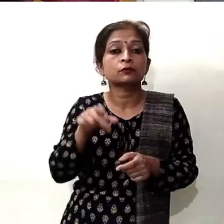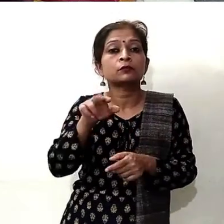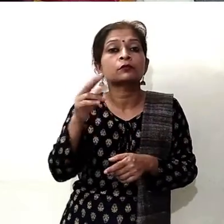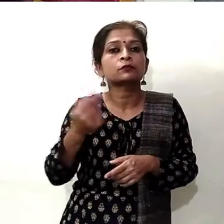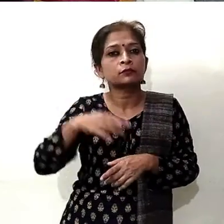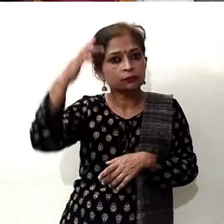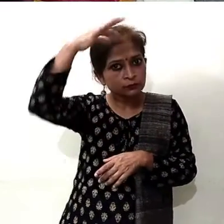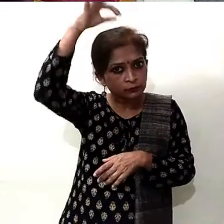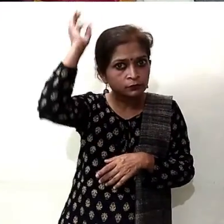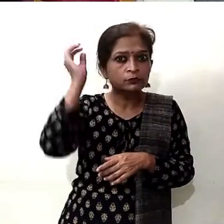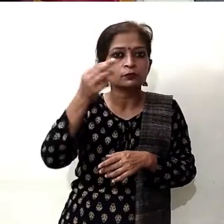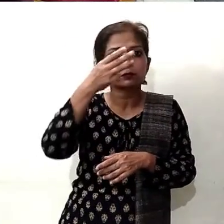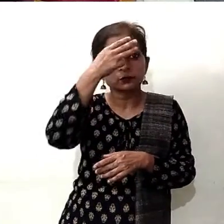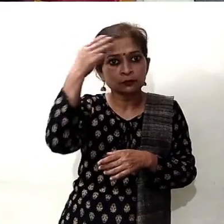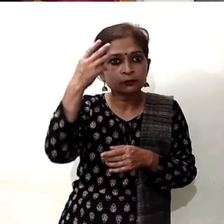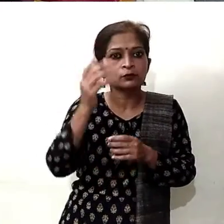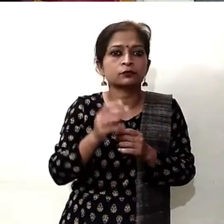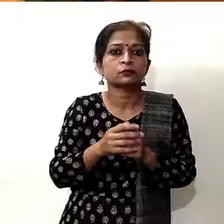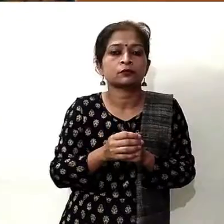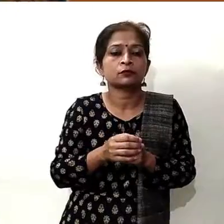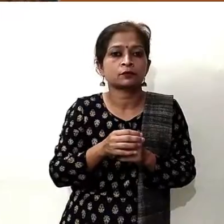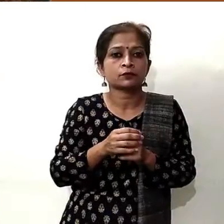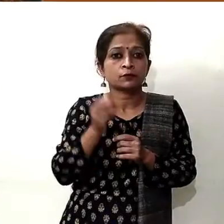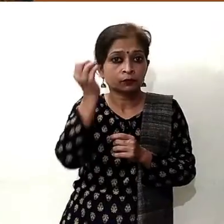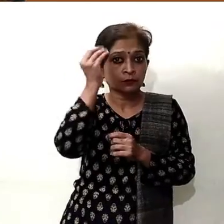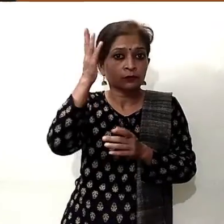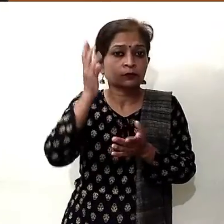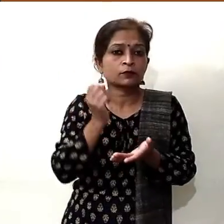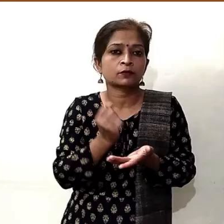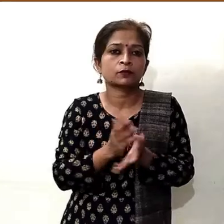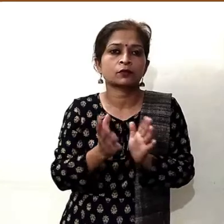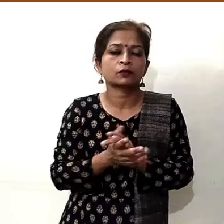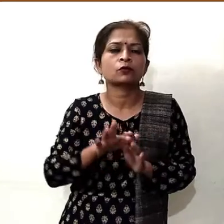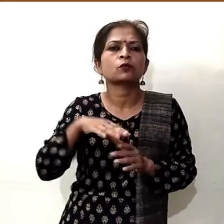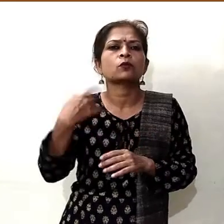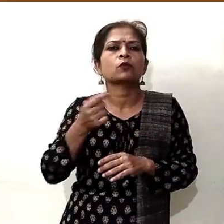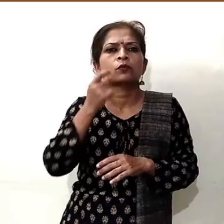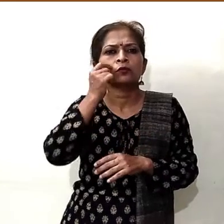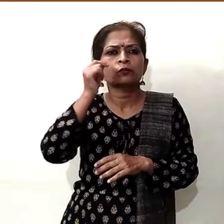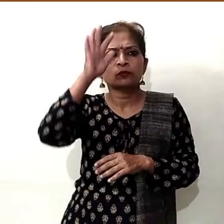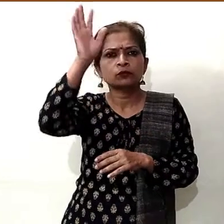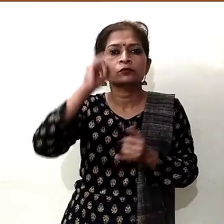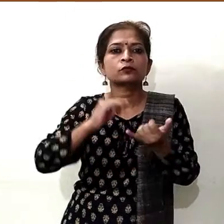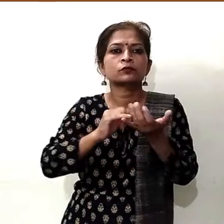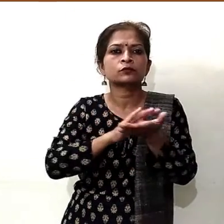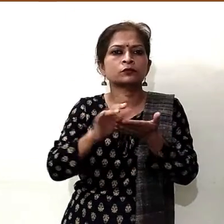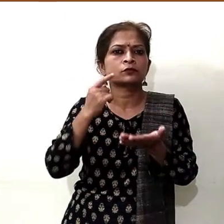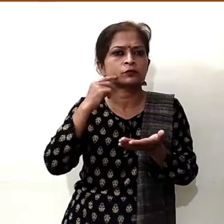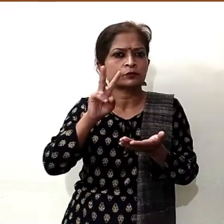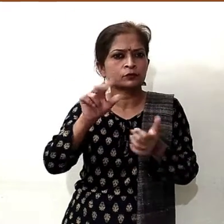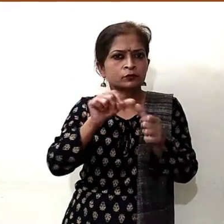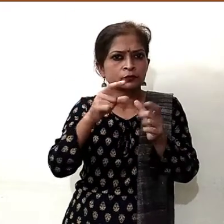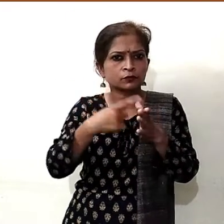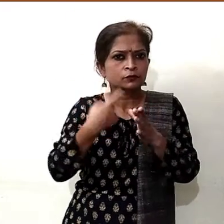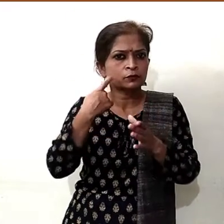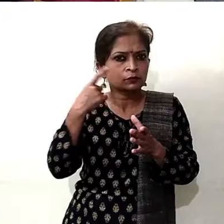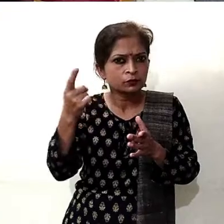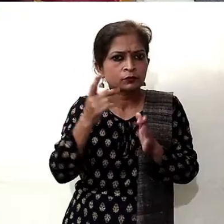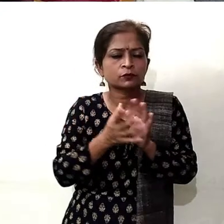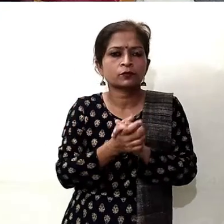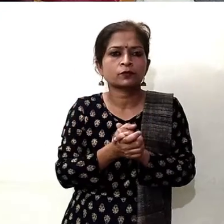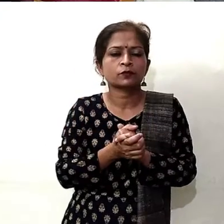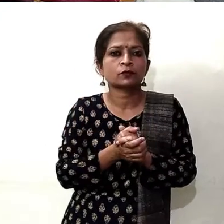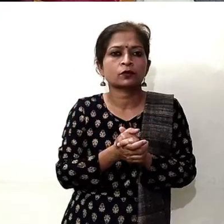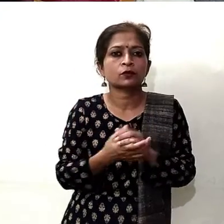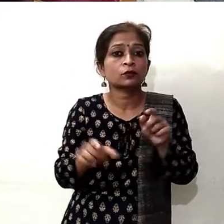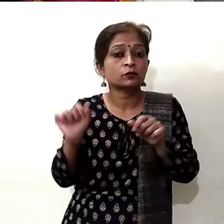आगे अगर चलिए आचार्य चाणक्य चलिए 2000 साल पुराने हो गए, शिवाजी महाराज को ले जाइए। शिवाजी महाराज के लिए जब ये पुणे